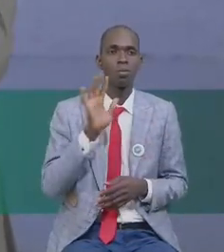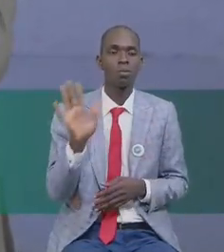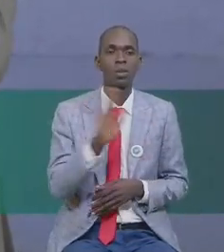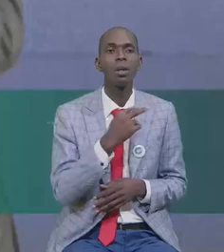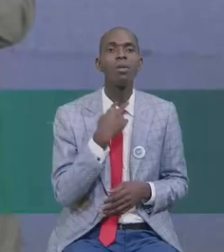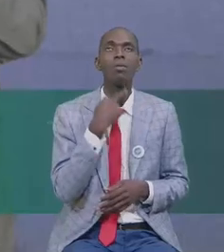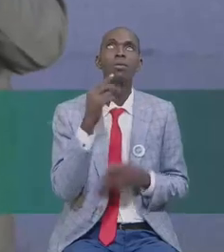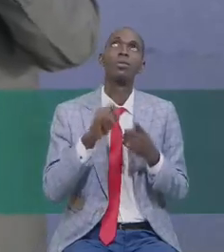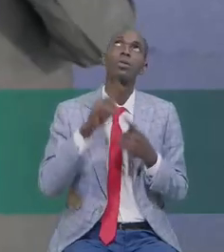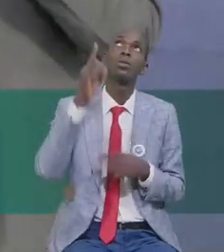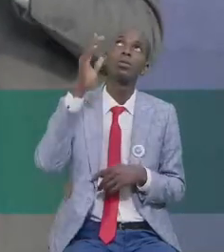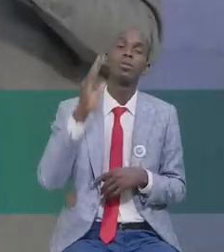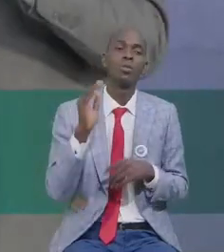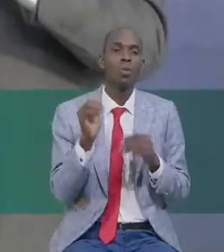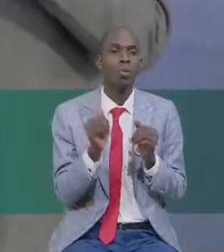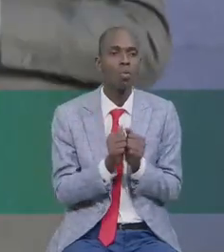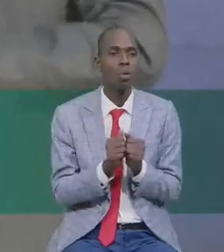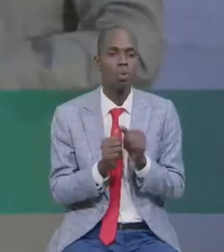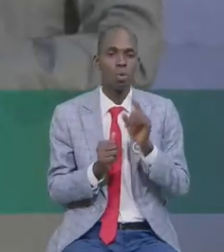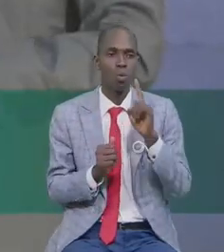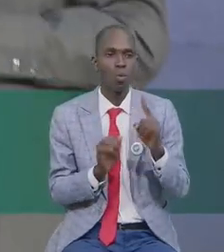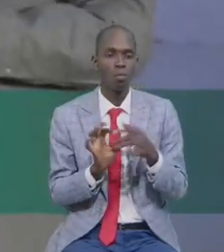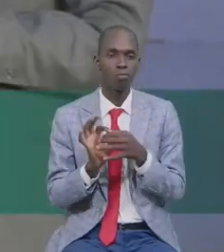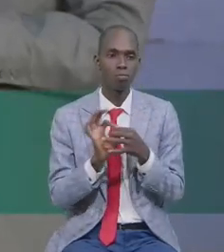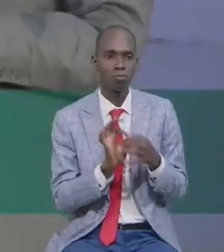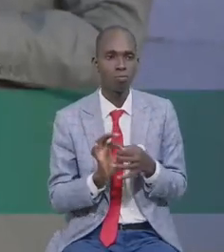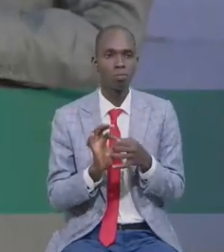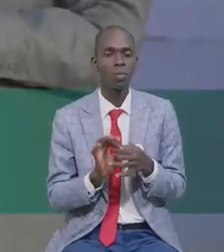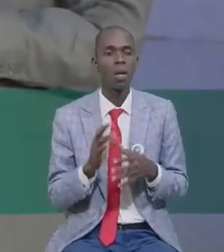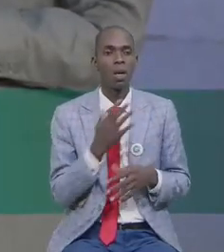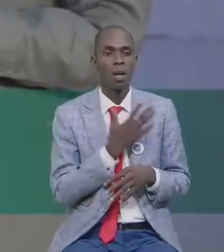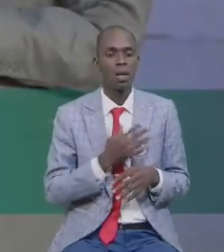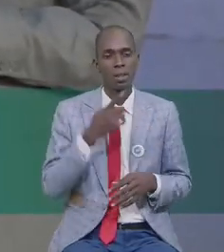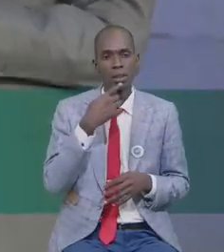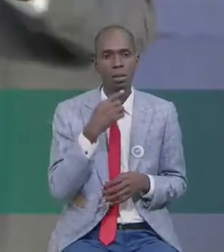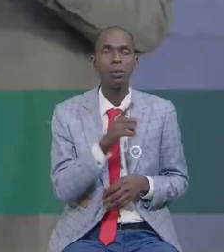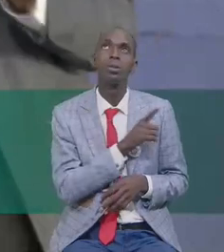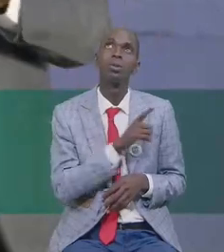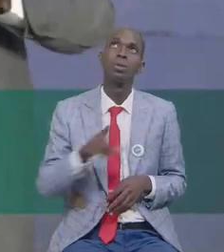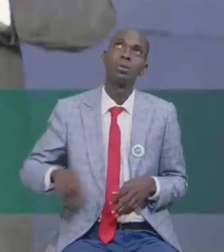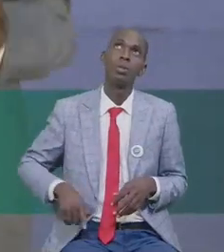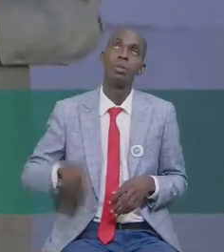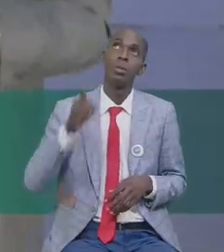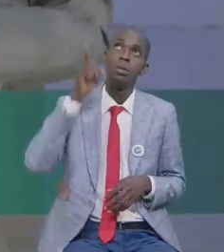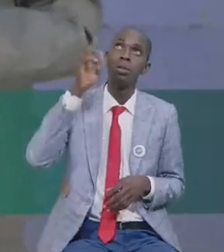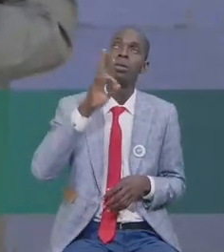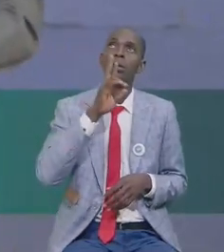l'eurent entendu, ils élevèrent la voix, ils élevèrent à Dieu la voix tous ensemble et disent,